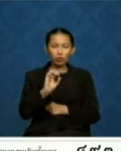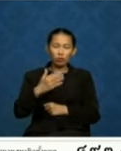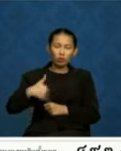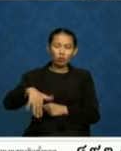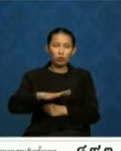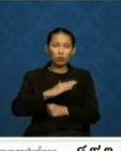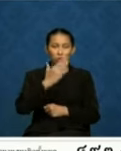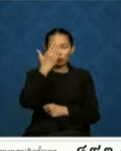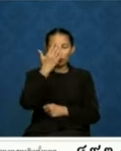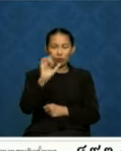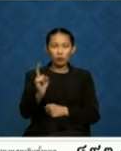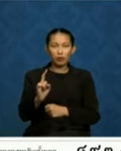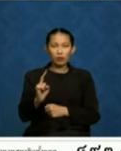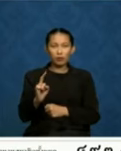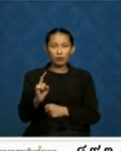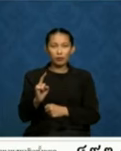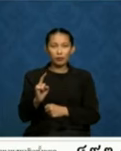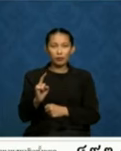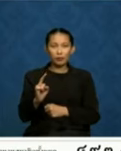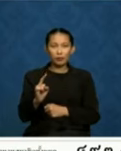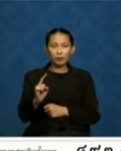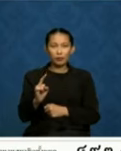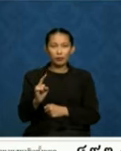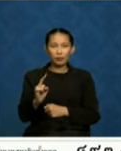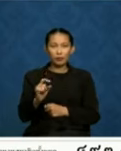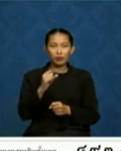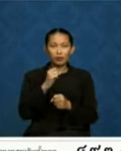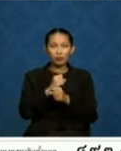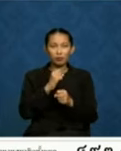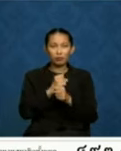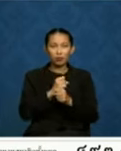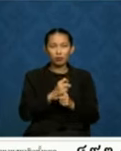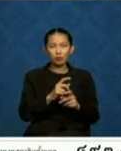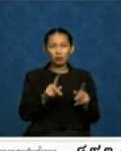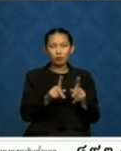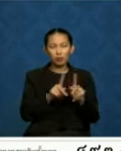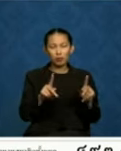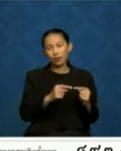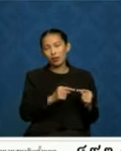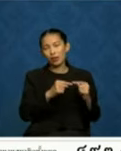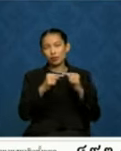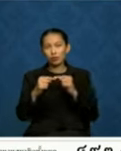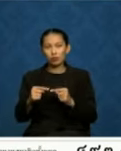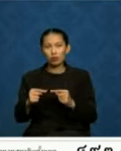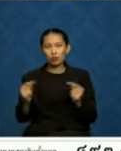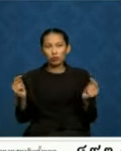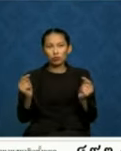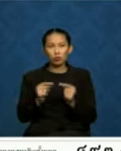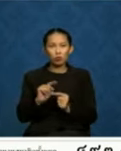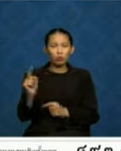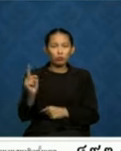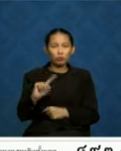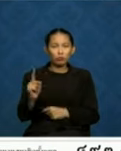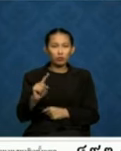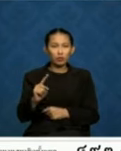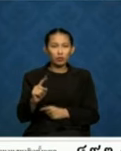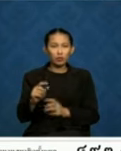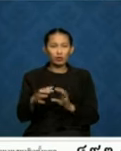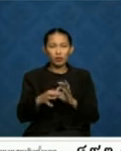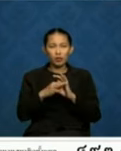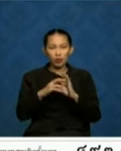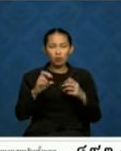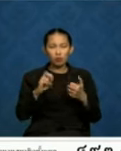เพื่อที่จะได้นำไปทำงานกันในคณะกรรมาธิการต่อไปในเรื่องของประเด็นปัญห